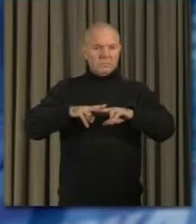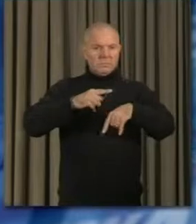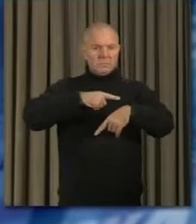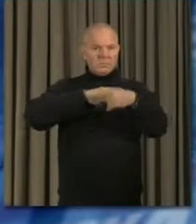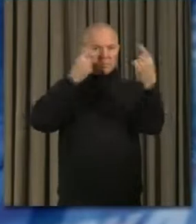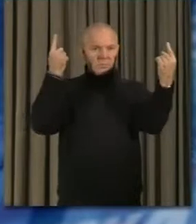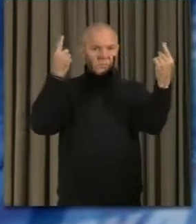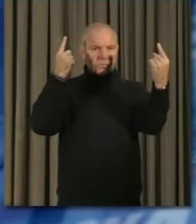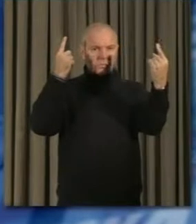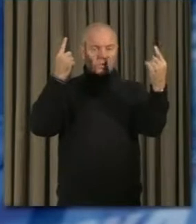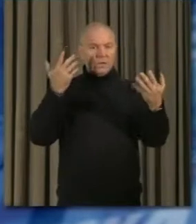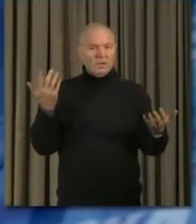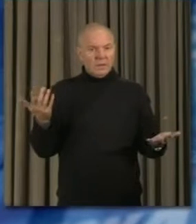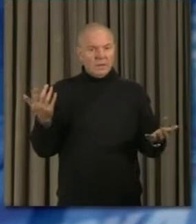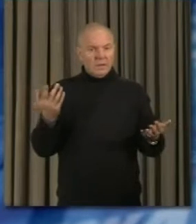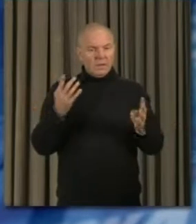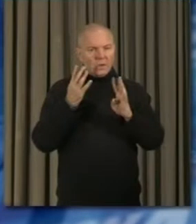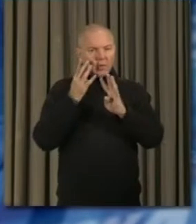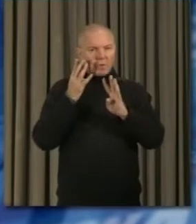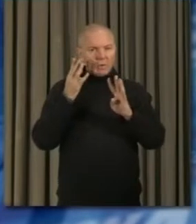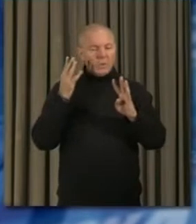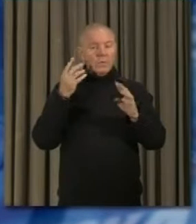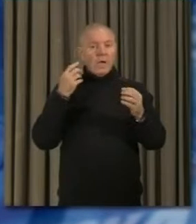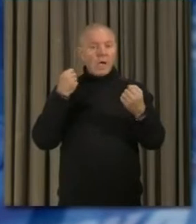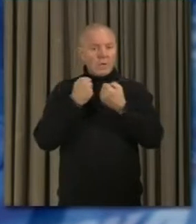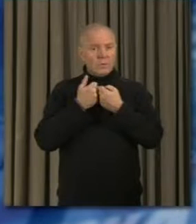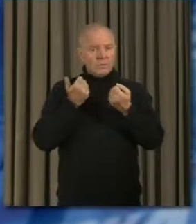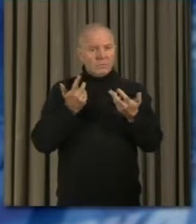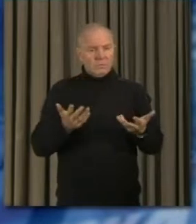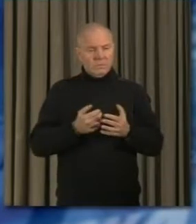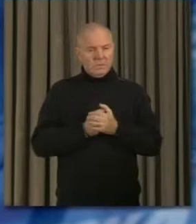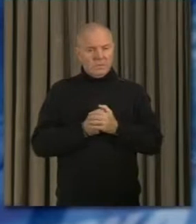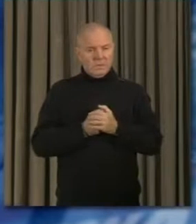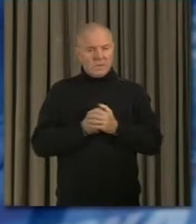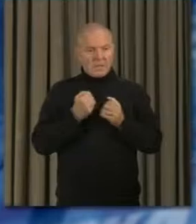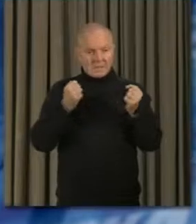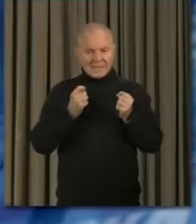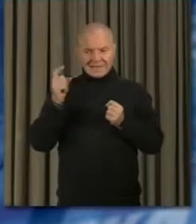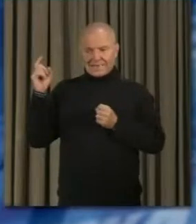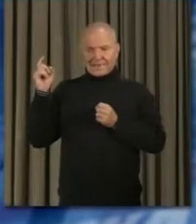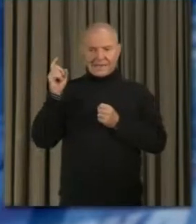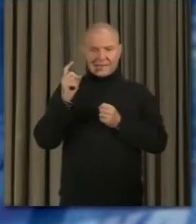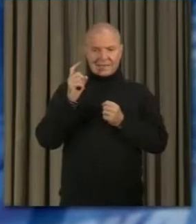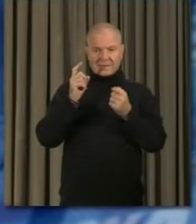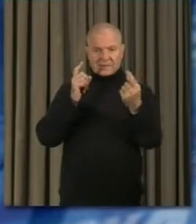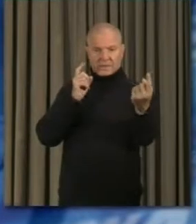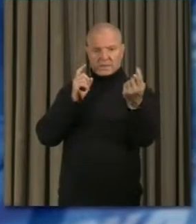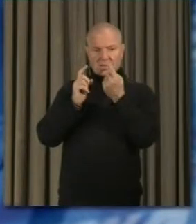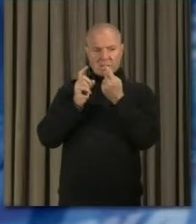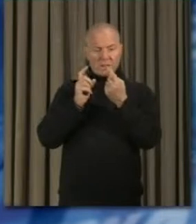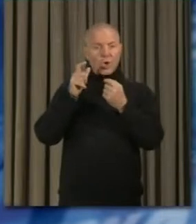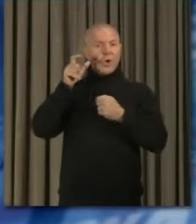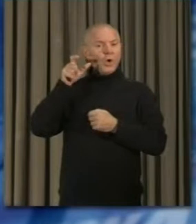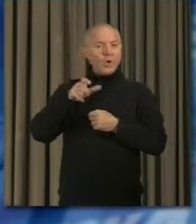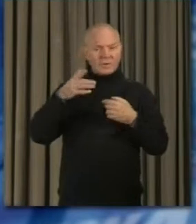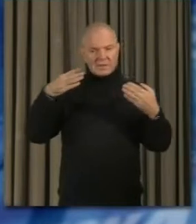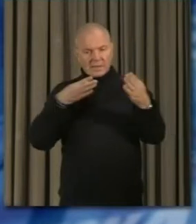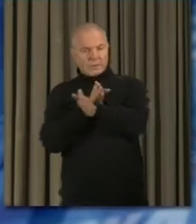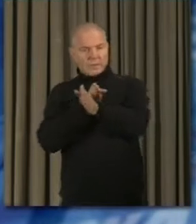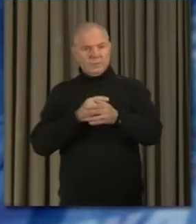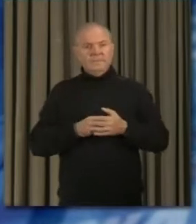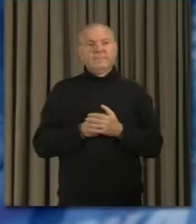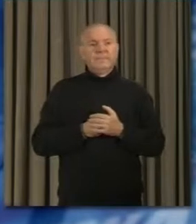alzino e proprio a causa delle code si sono verificati alcuni incidenti con le auto che arrivano dalla direzione opposta costrette a dimmettersi alla cieca in strada.